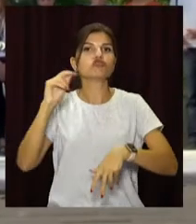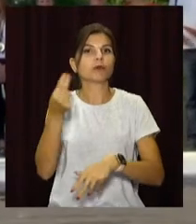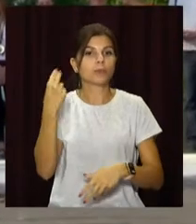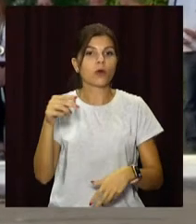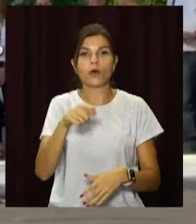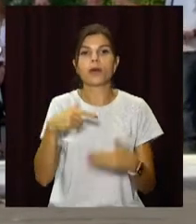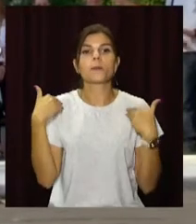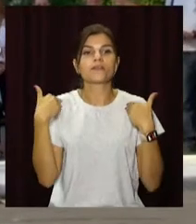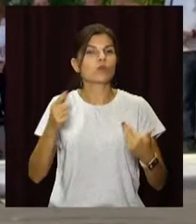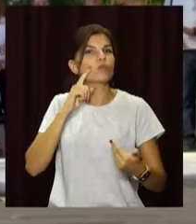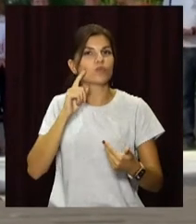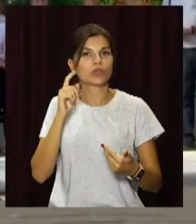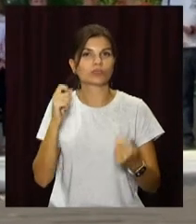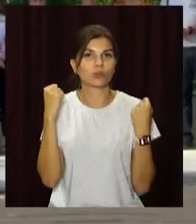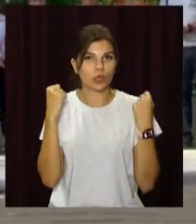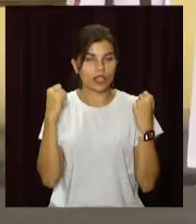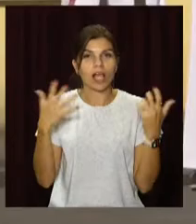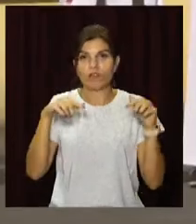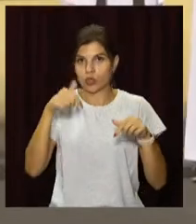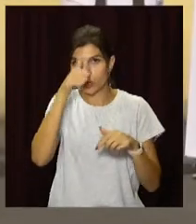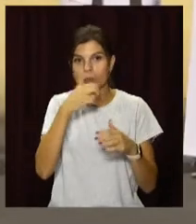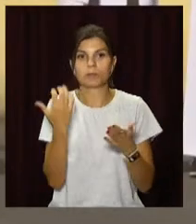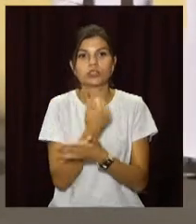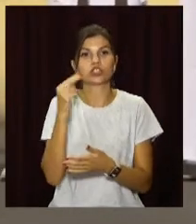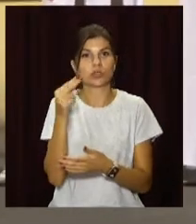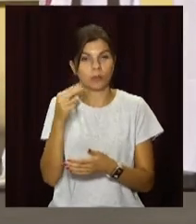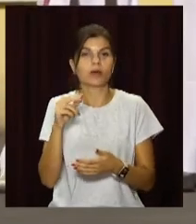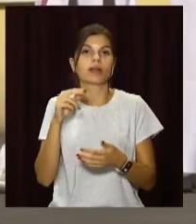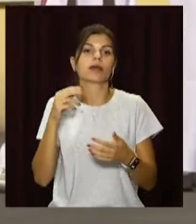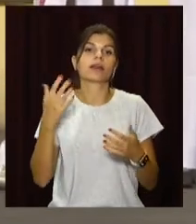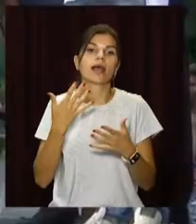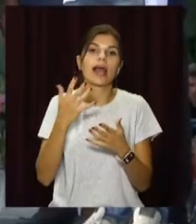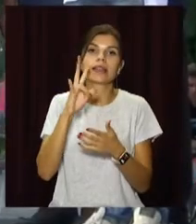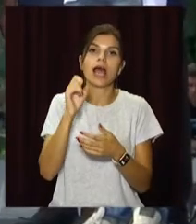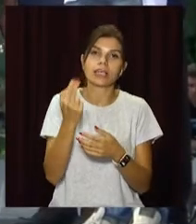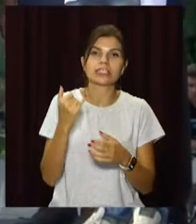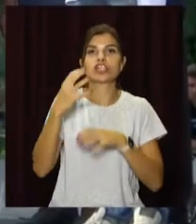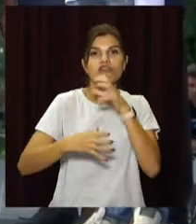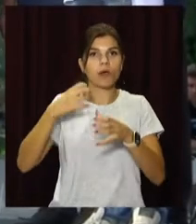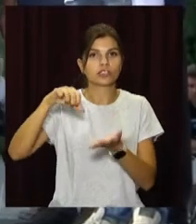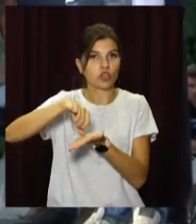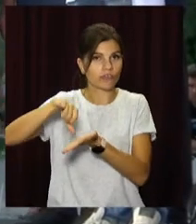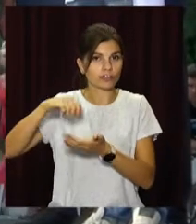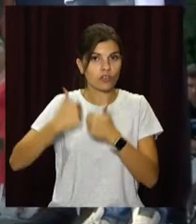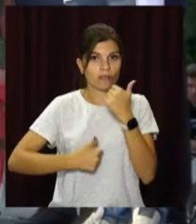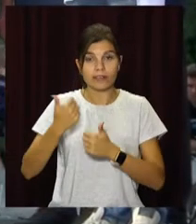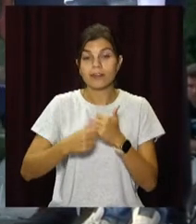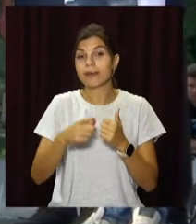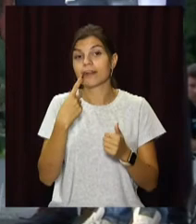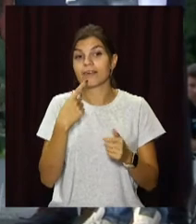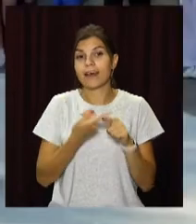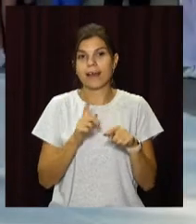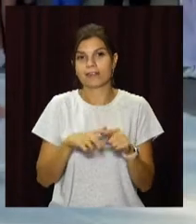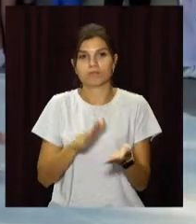На ньому привітали юних спортсменів міста, які цьогоріч стали чемпіонами та призерами національних і світових змагань. Чиновники кажуть, цей парад –